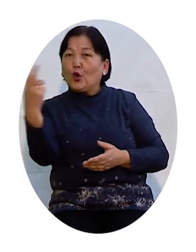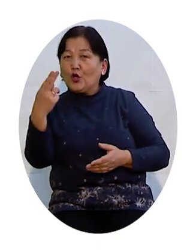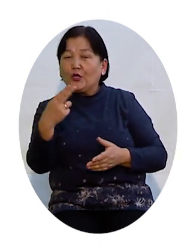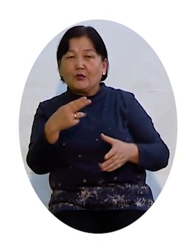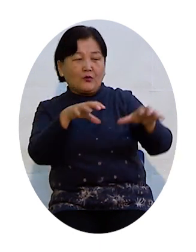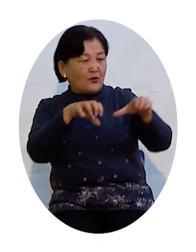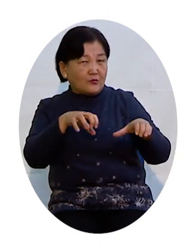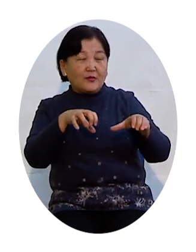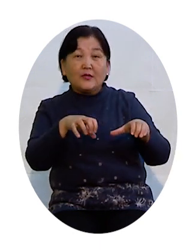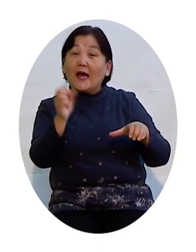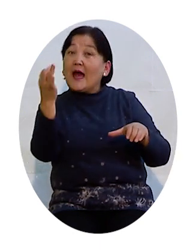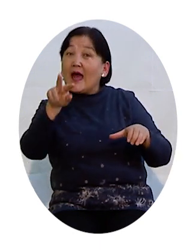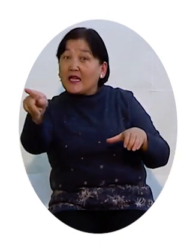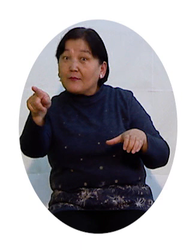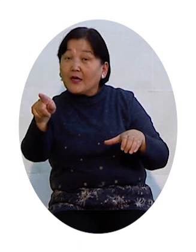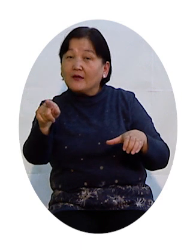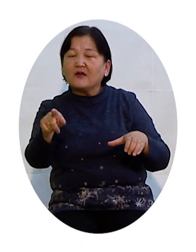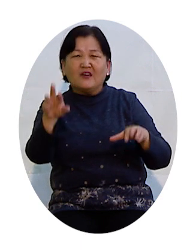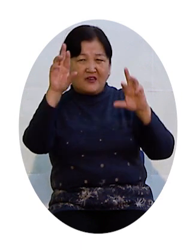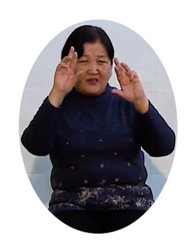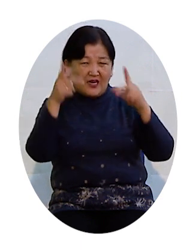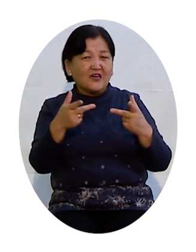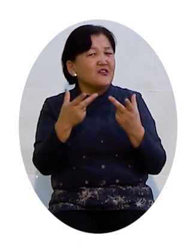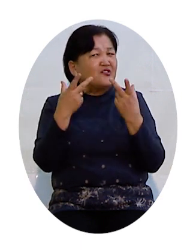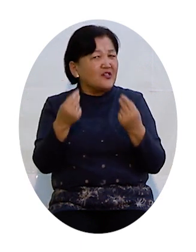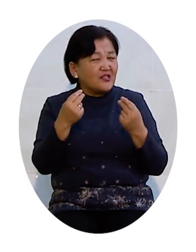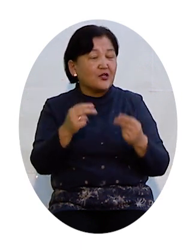харамчийнхан чинхэн өглөгч хүмүүс.